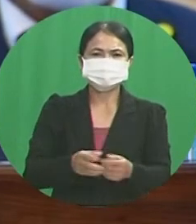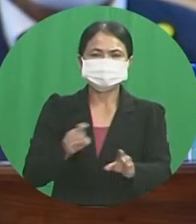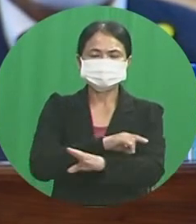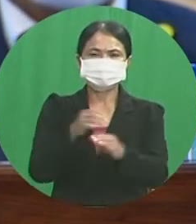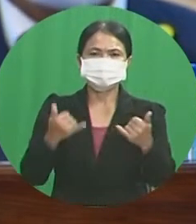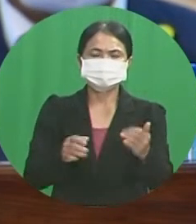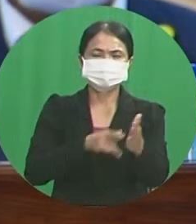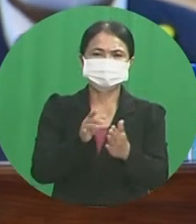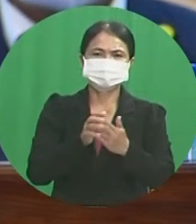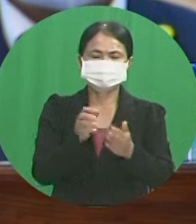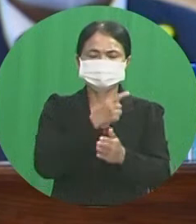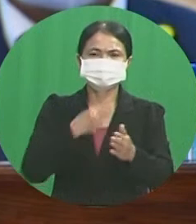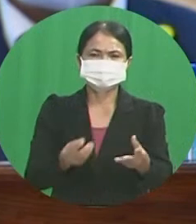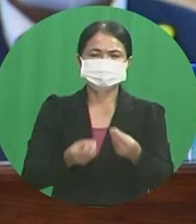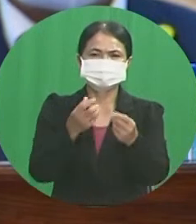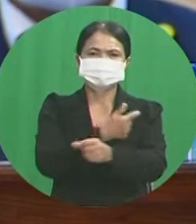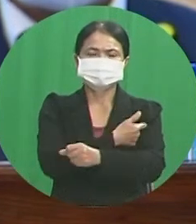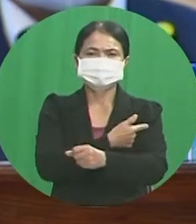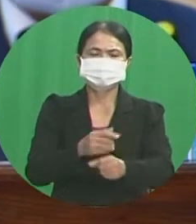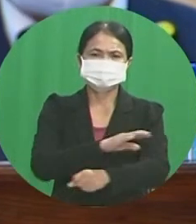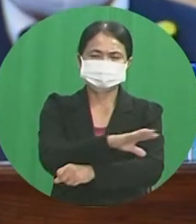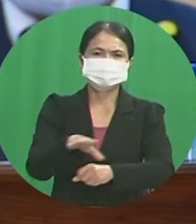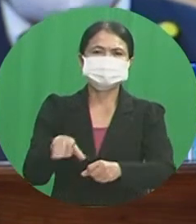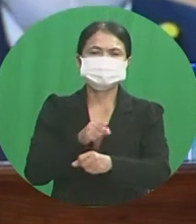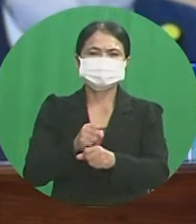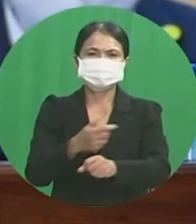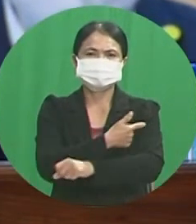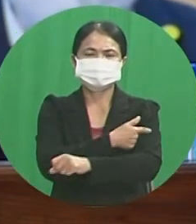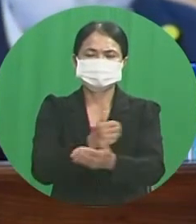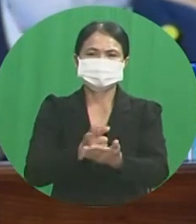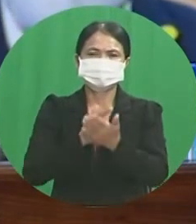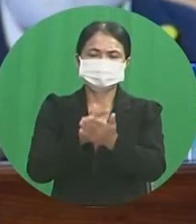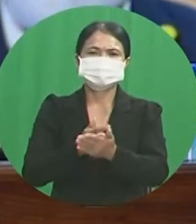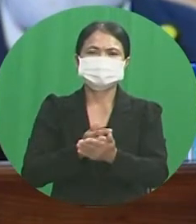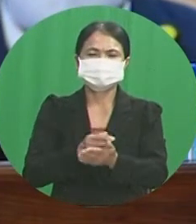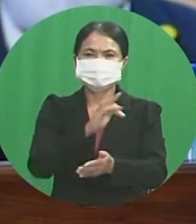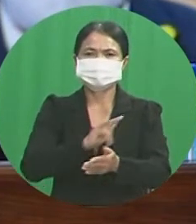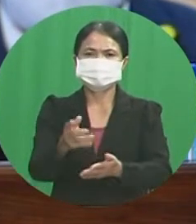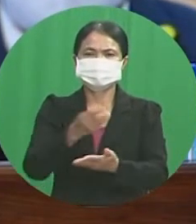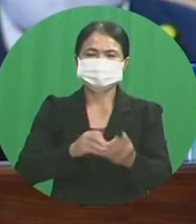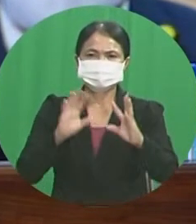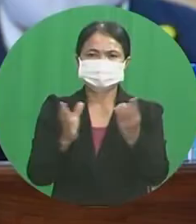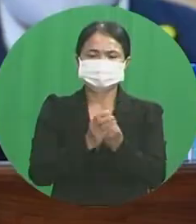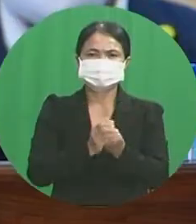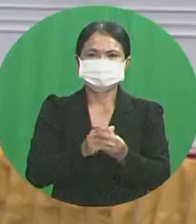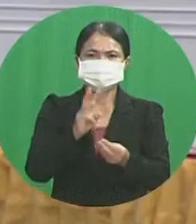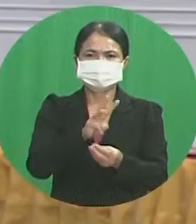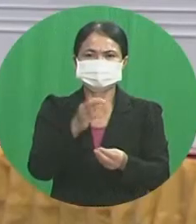លនេះរដ្ឋាភិបាលចិនបានផ្ដល់វ៉ាក់សាំងដល់កម្ពុជាទាំងវ៉ាក់សាំងជំនួយនិងការបញ្ជាទិញសរុបចំនួន